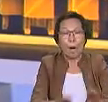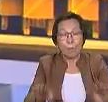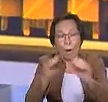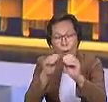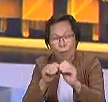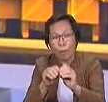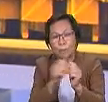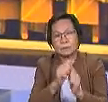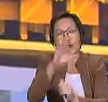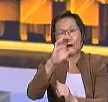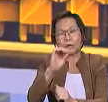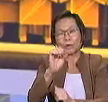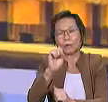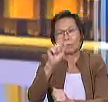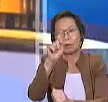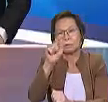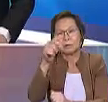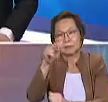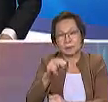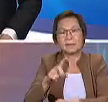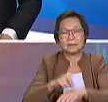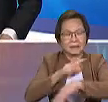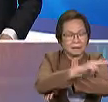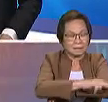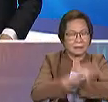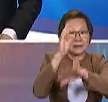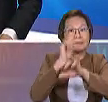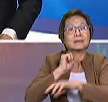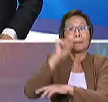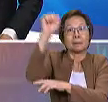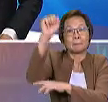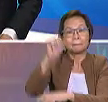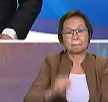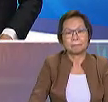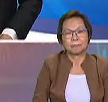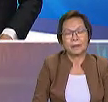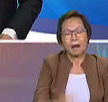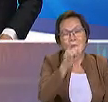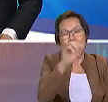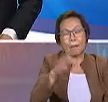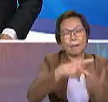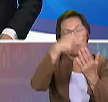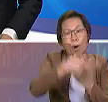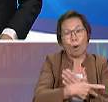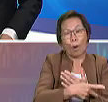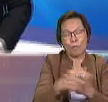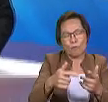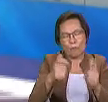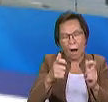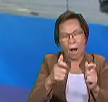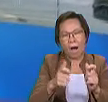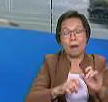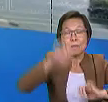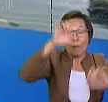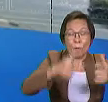Constantine pahlawan di negeri di bawah Bayu silakan baya Life Project penilaian pantas dan